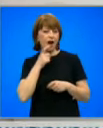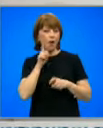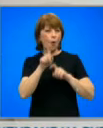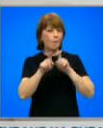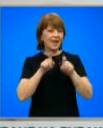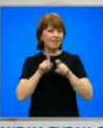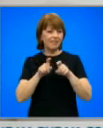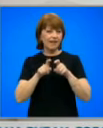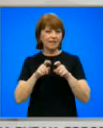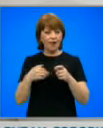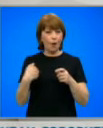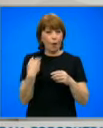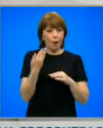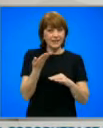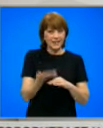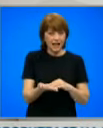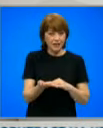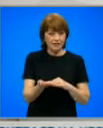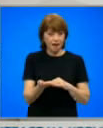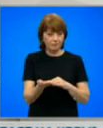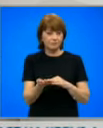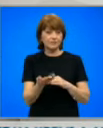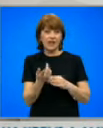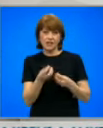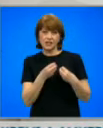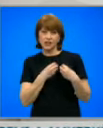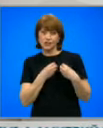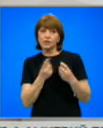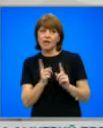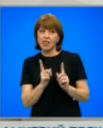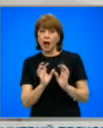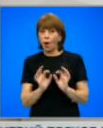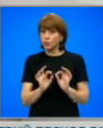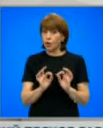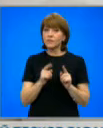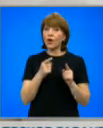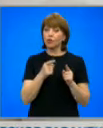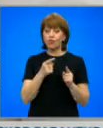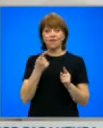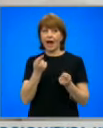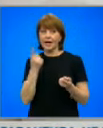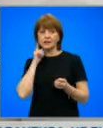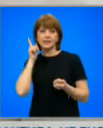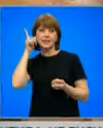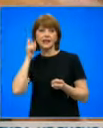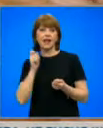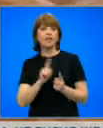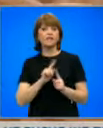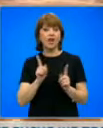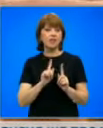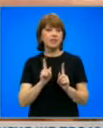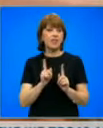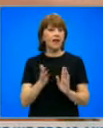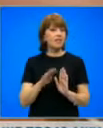на отсрещния потребител, което го кара да се чувства неудобно, това е ясен знак и сигнал, че има нещо нередно.